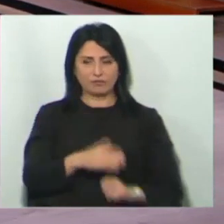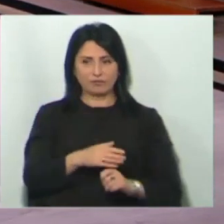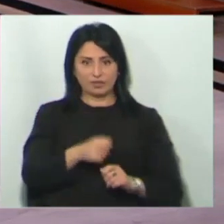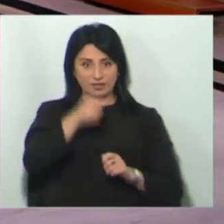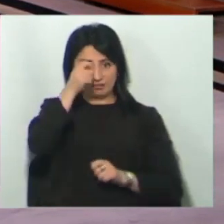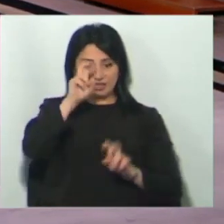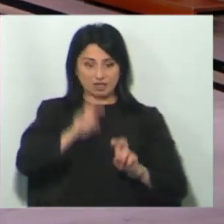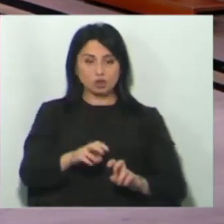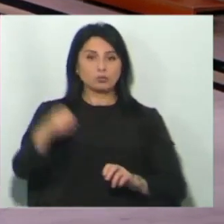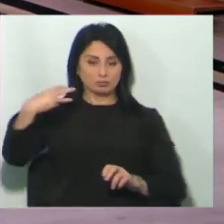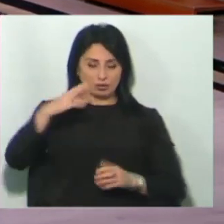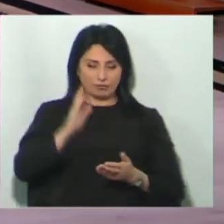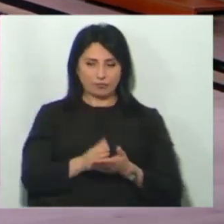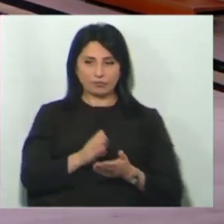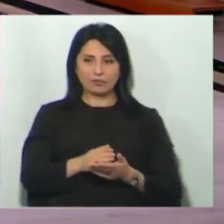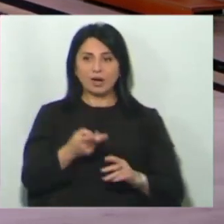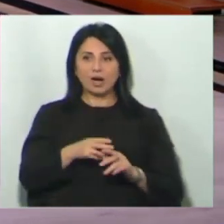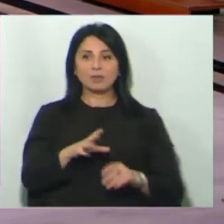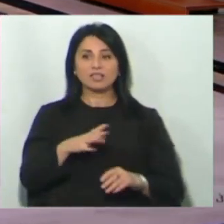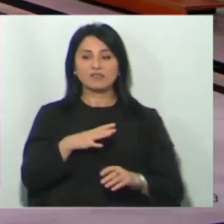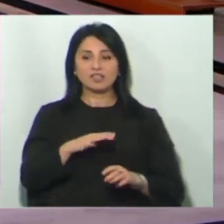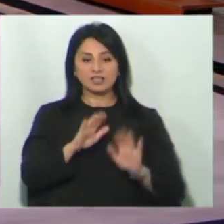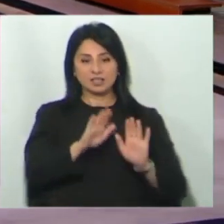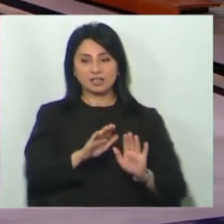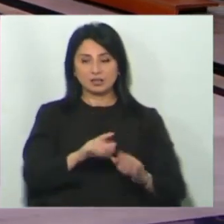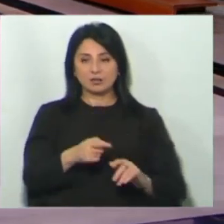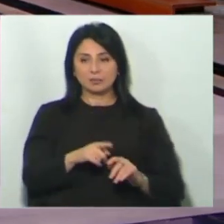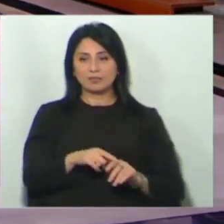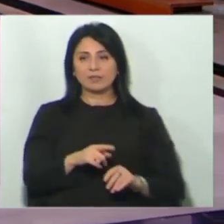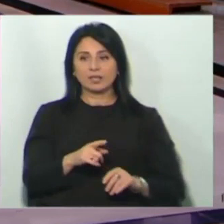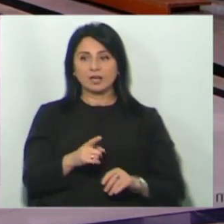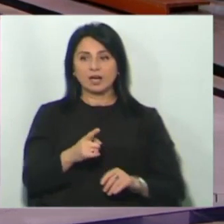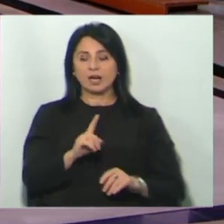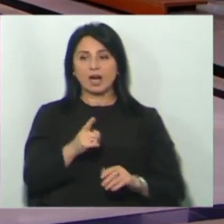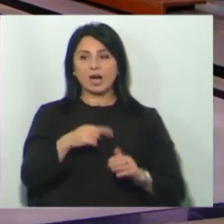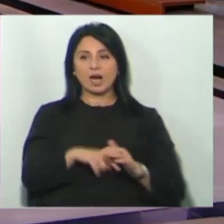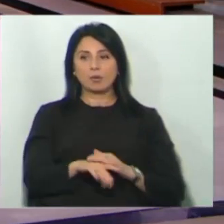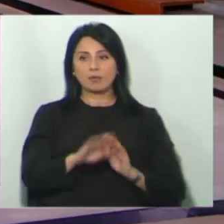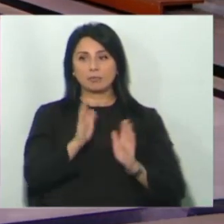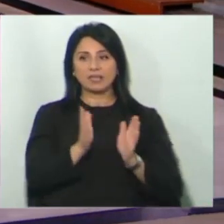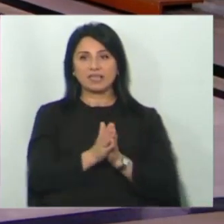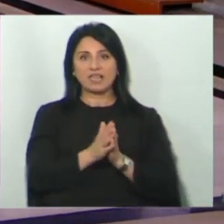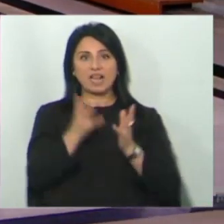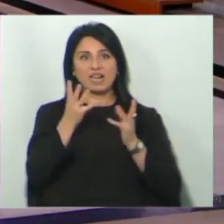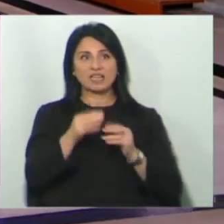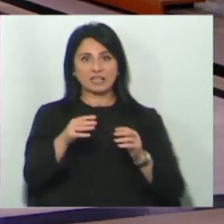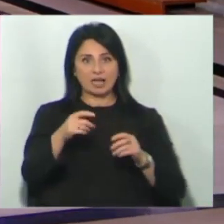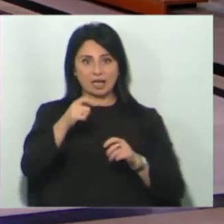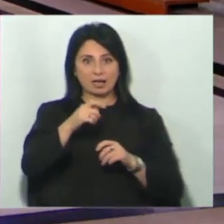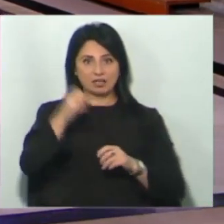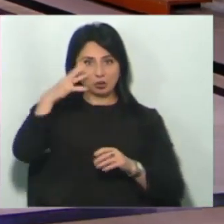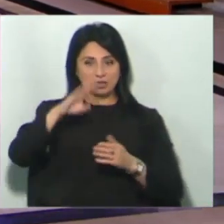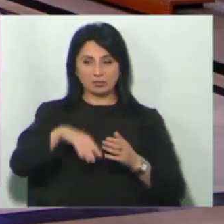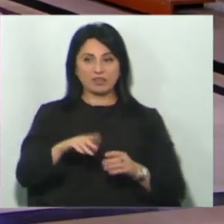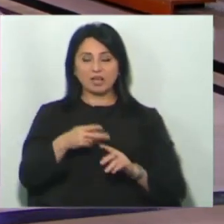տկատ շեից լիպա, ամիտոմ վիղոտ չրդիլշի, մագրամ, էխլա արկամովիտ է սիսերում թելիտղը վիղոտ չրդիլշի, դկենց